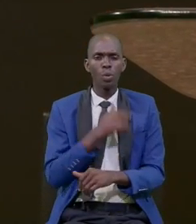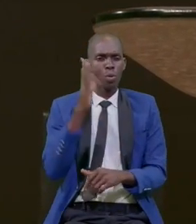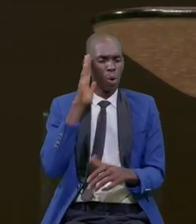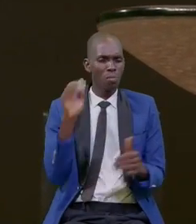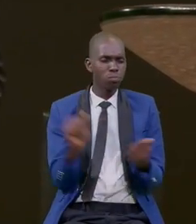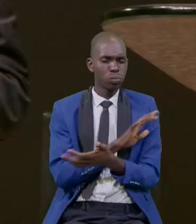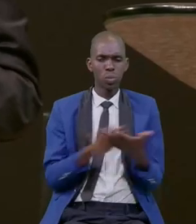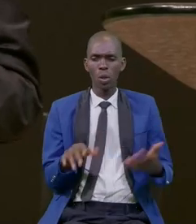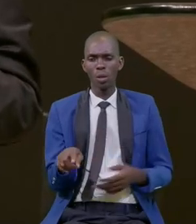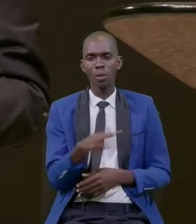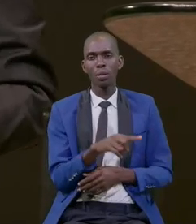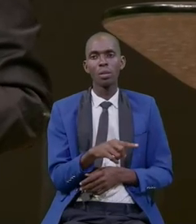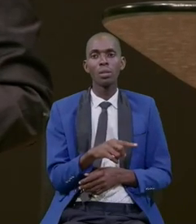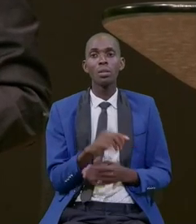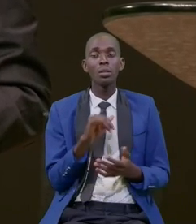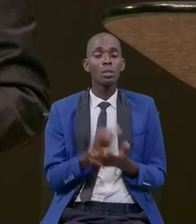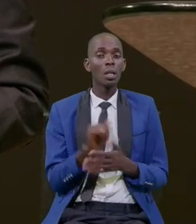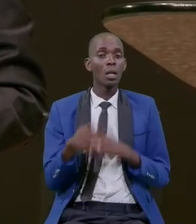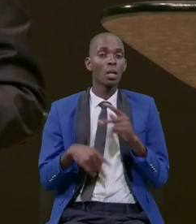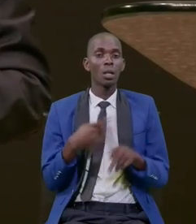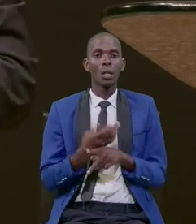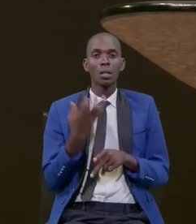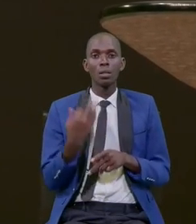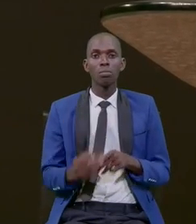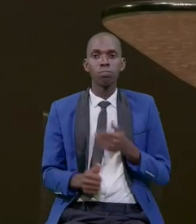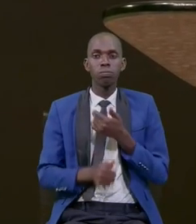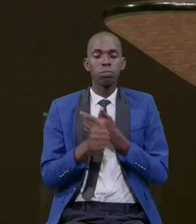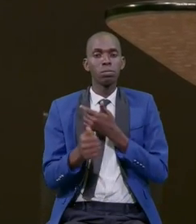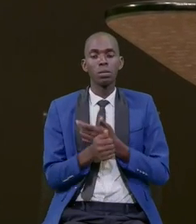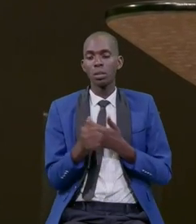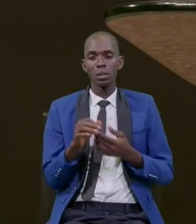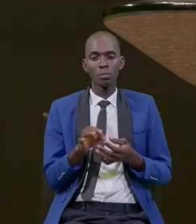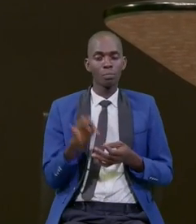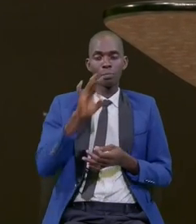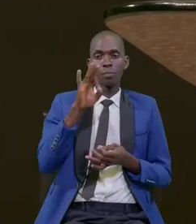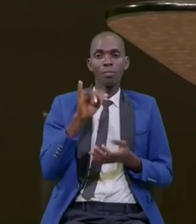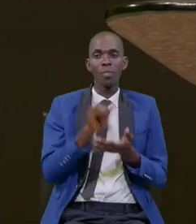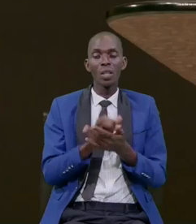les détruire. Cet esprit violent qui ne va pas